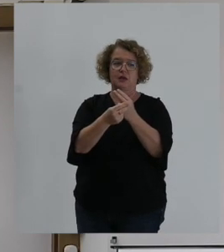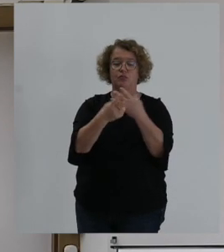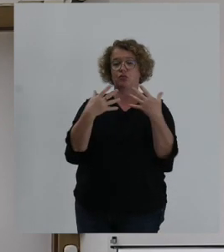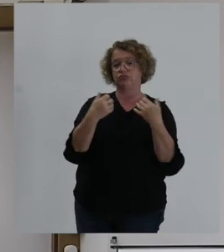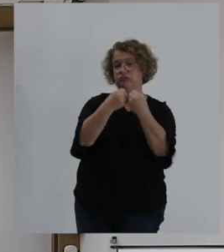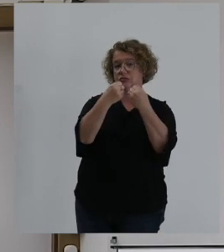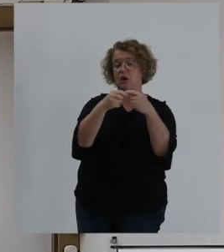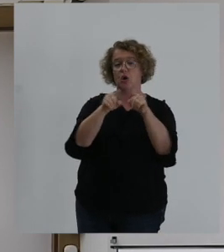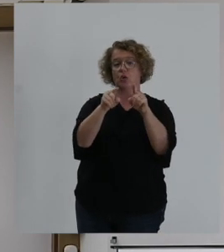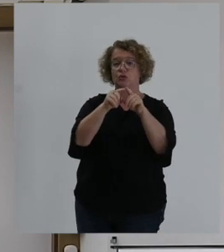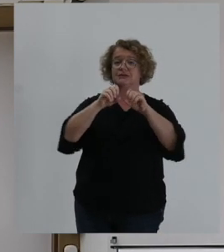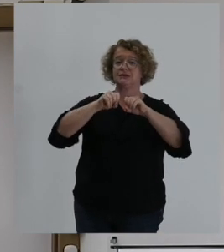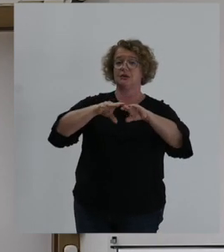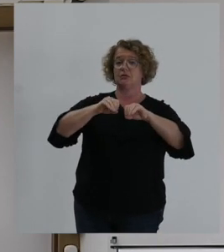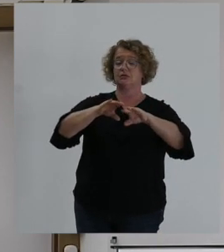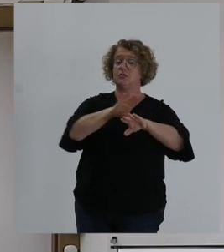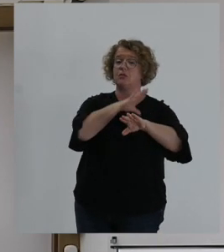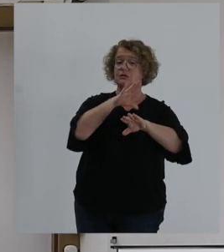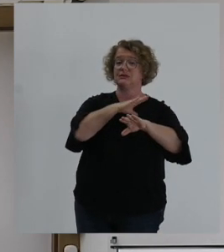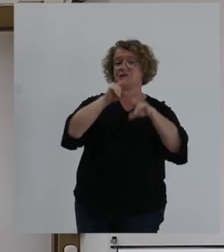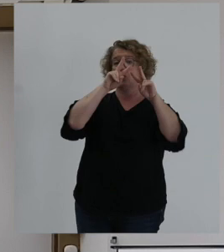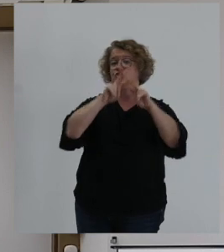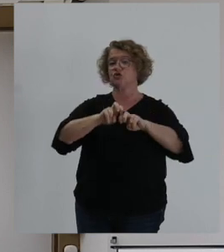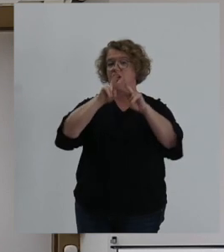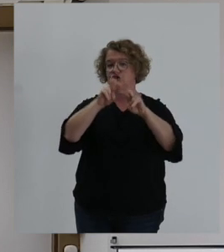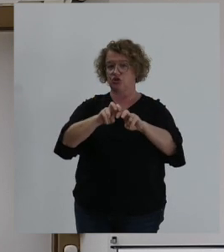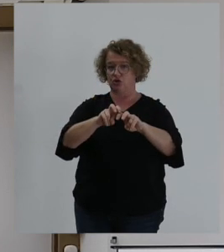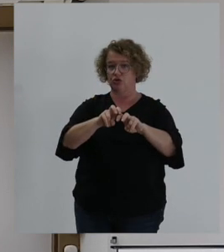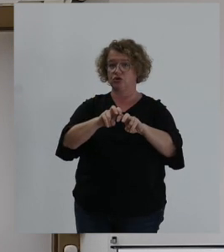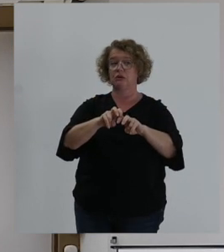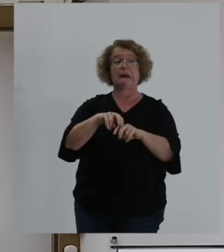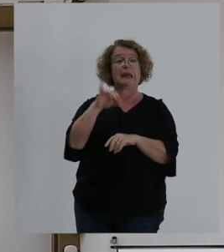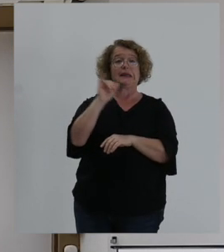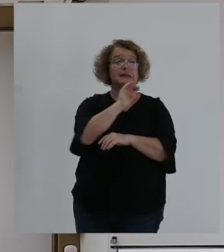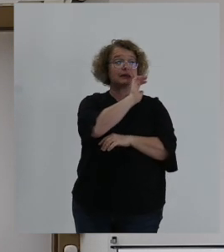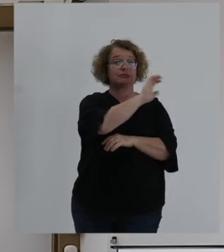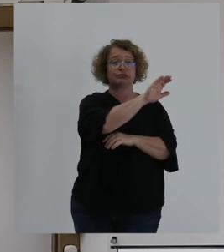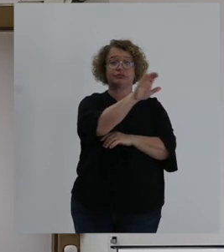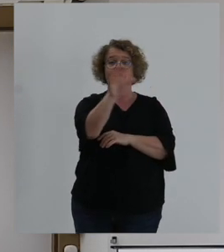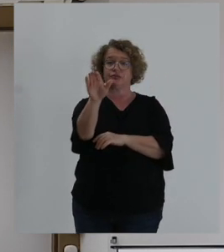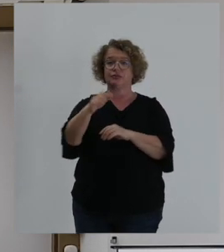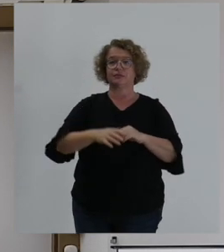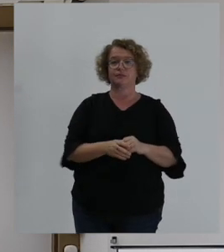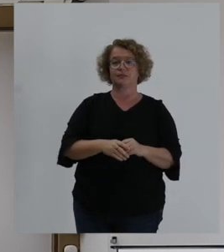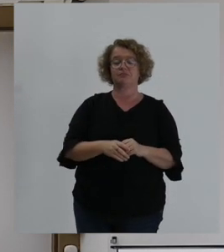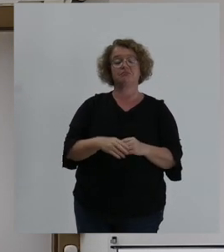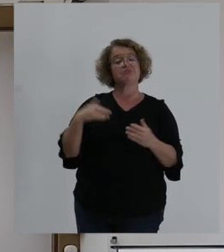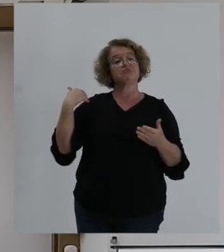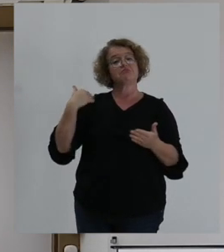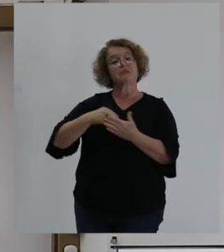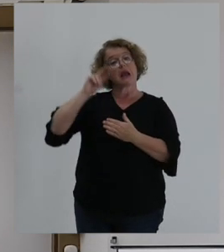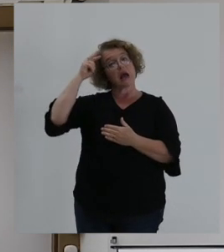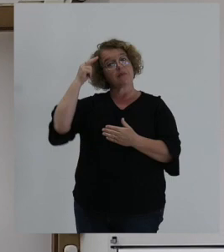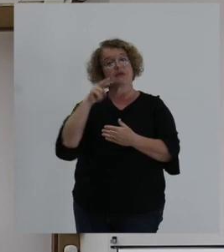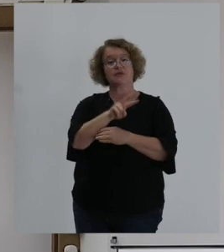Et en tant qu'enseignant-chercheur, à qui devra-t-on s'adresser? Moi, j'ai toujours eu l'habitude de